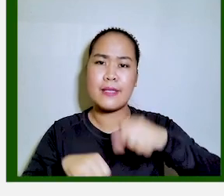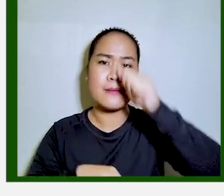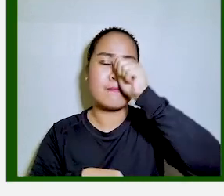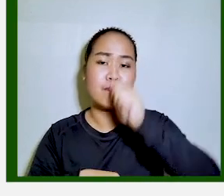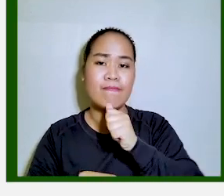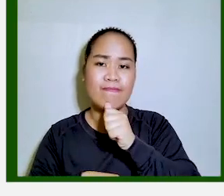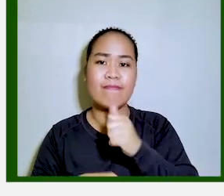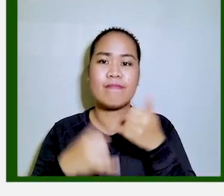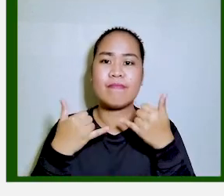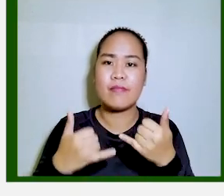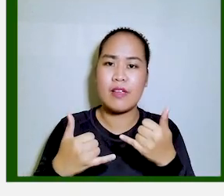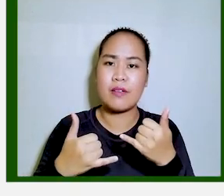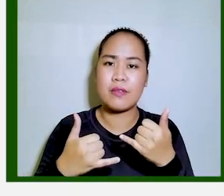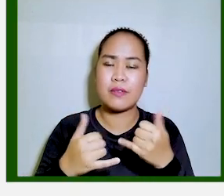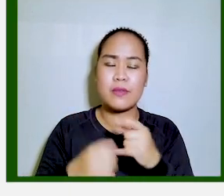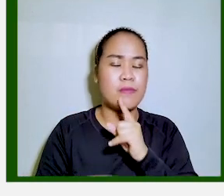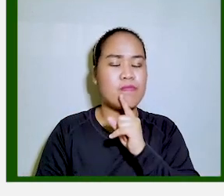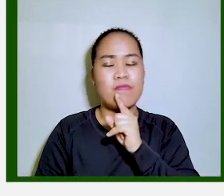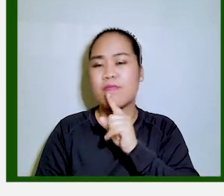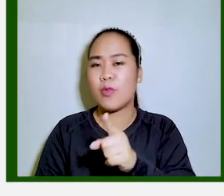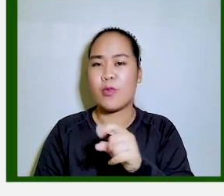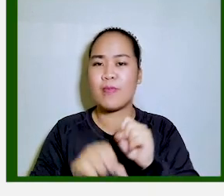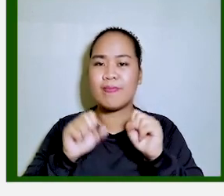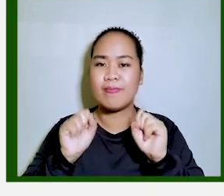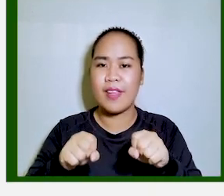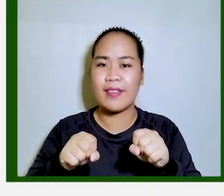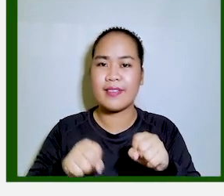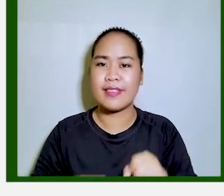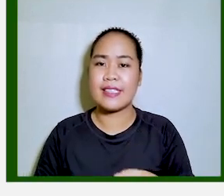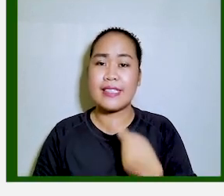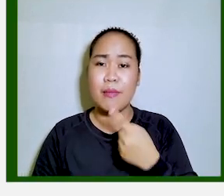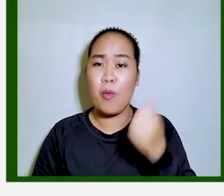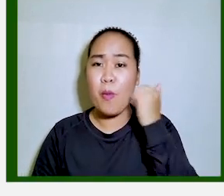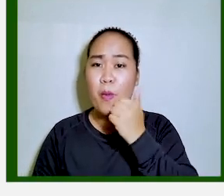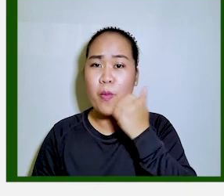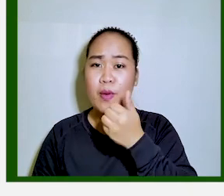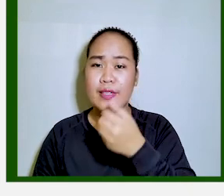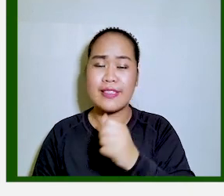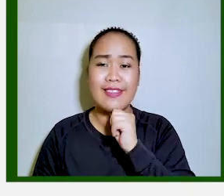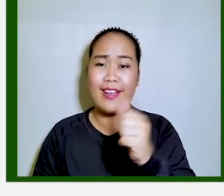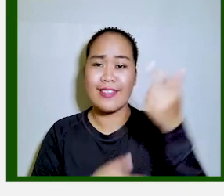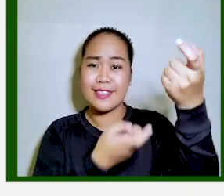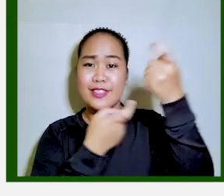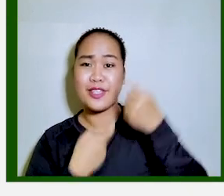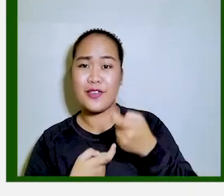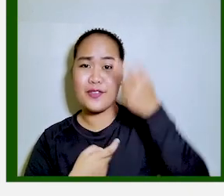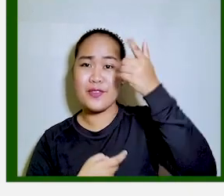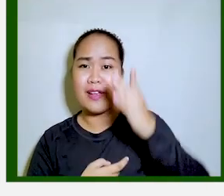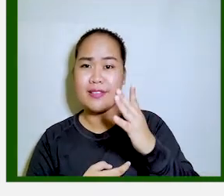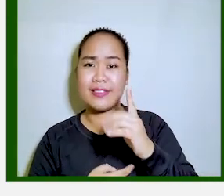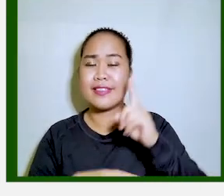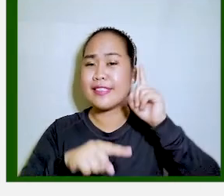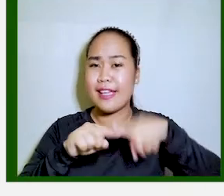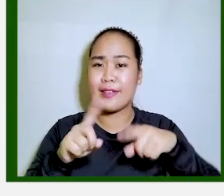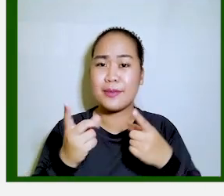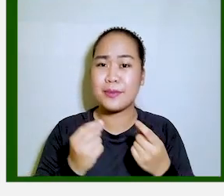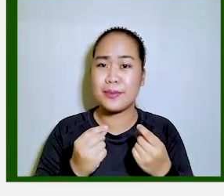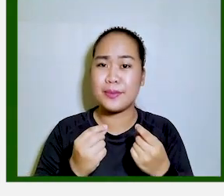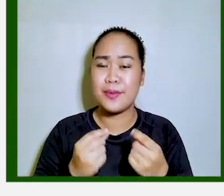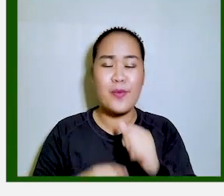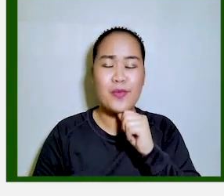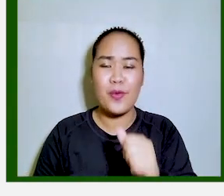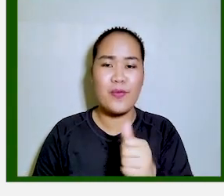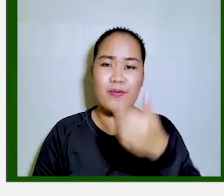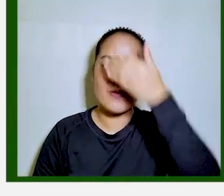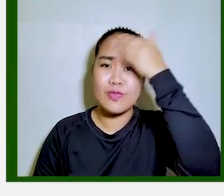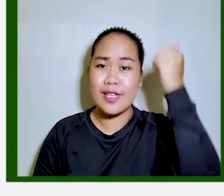definitely. No? Sabi ko nga lagi, hindi ibibigay sa atin to kung hindi natin ito kaya. And of course, wag na wag po natin kakalimutan na magdasal.